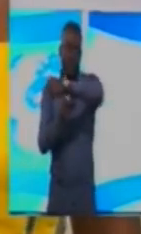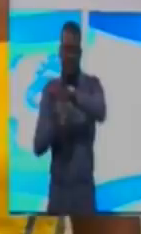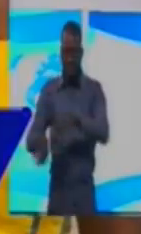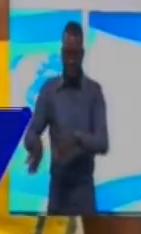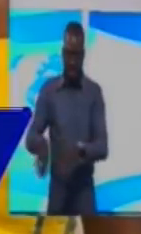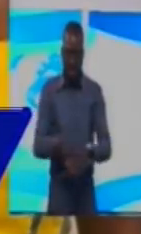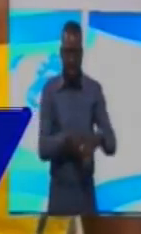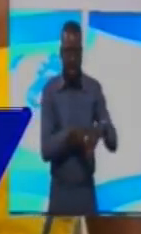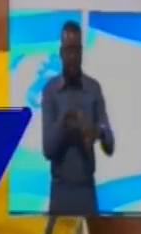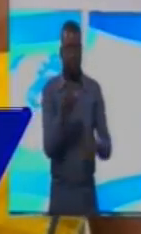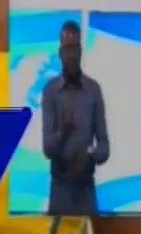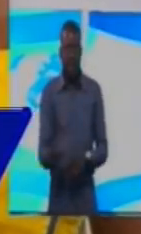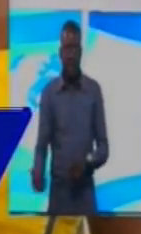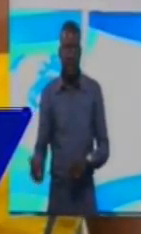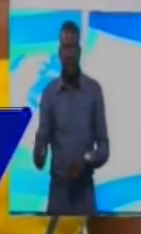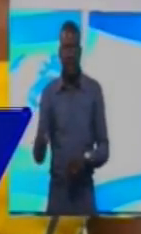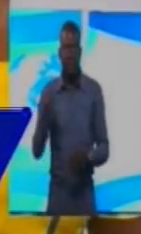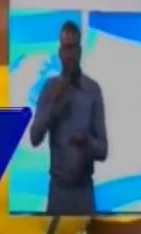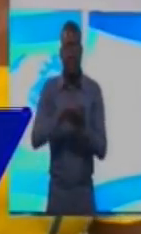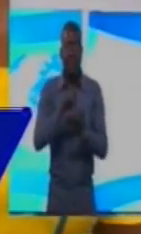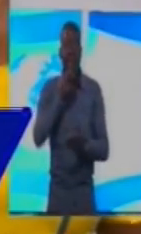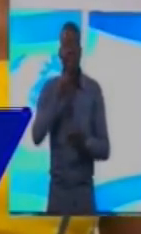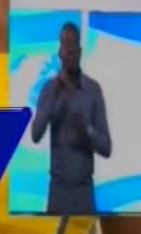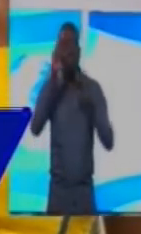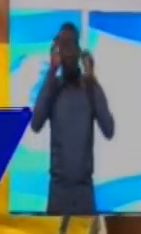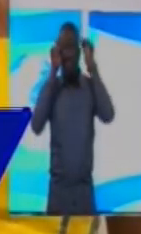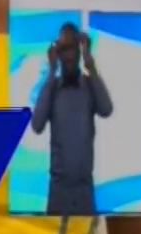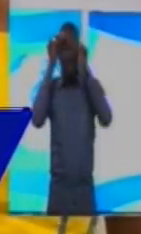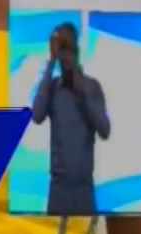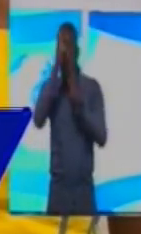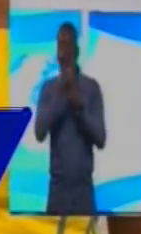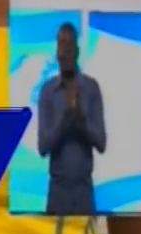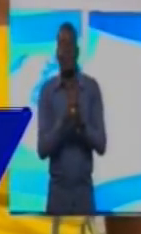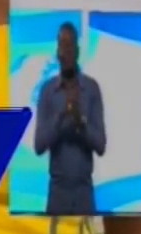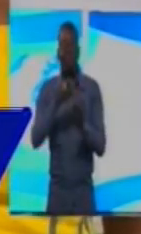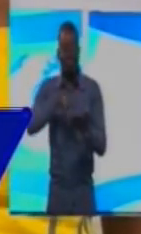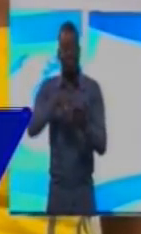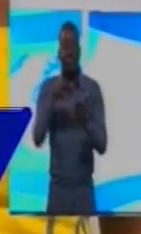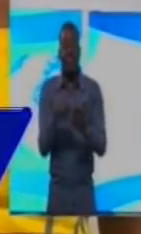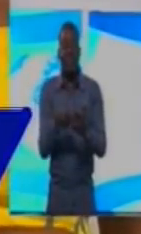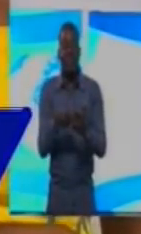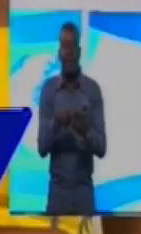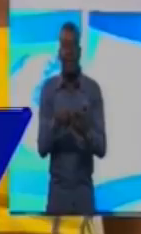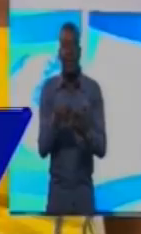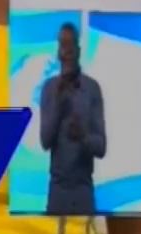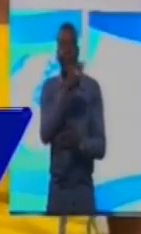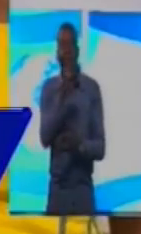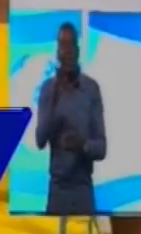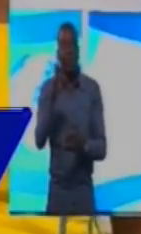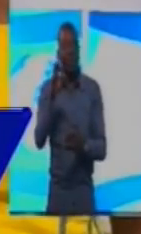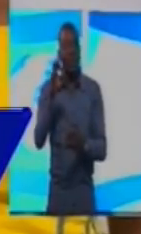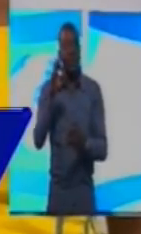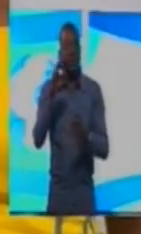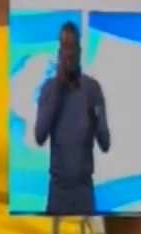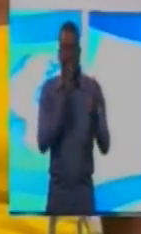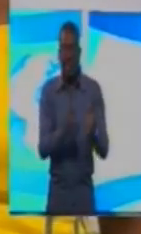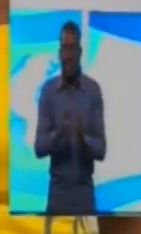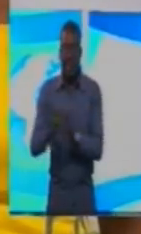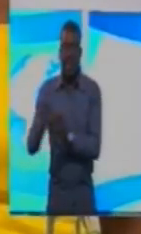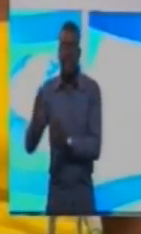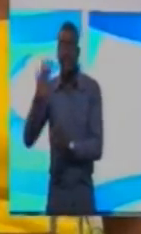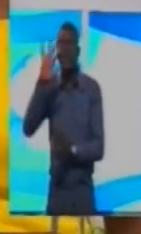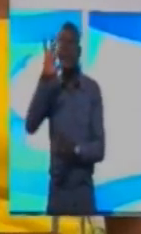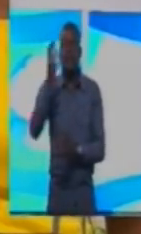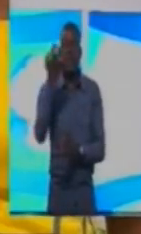enfants demeure une préoccupation, en ce sens que le Burkina est classé au niveau mondial comme le